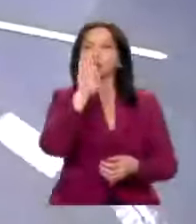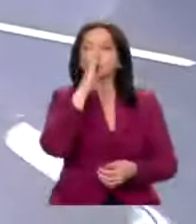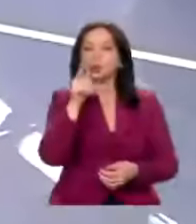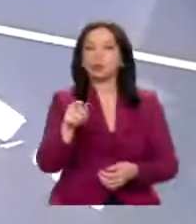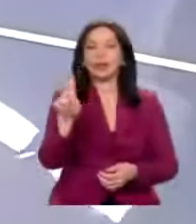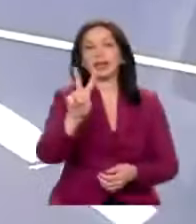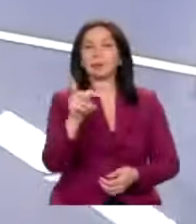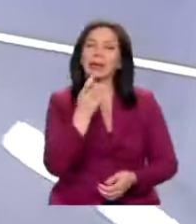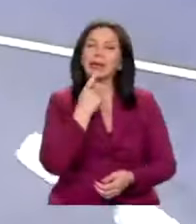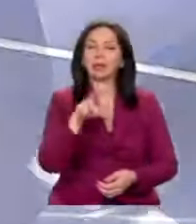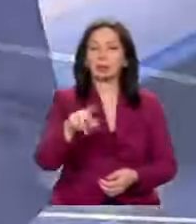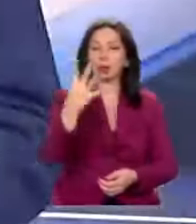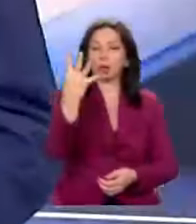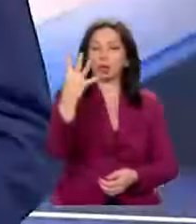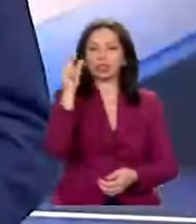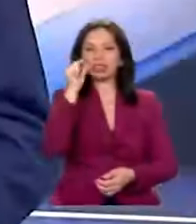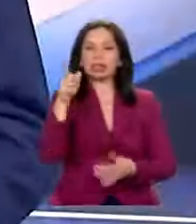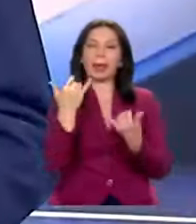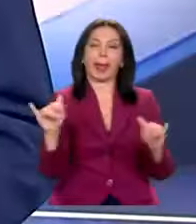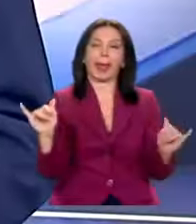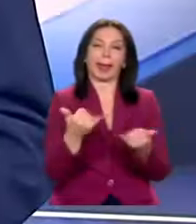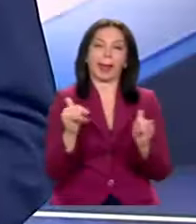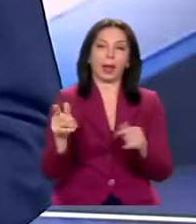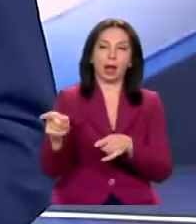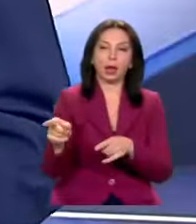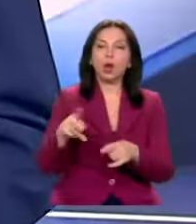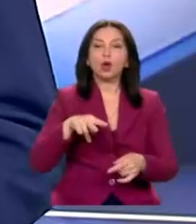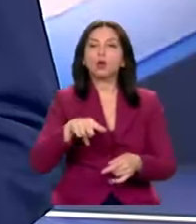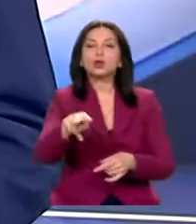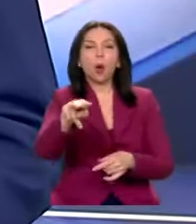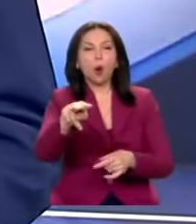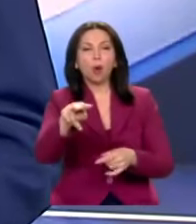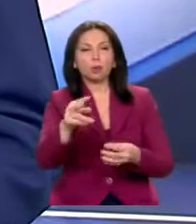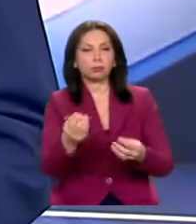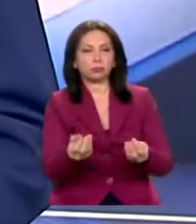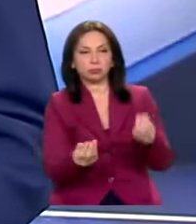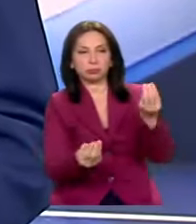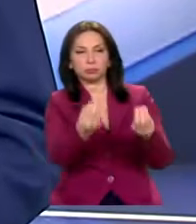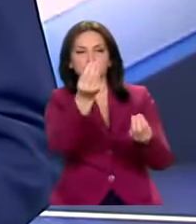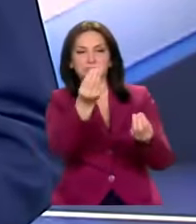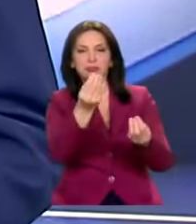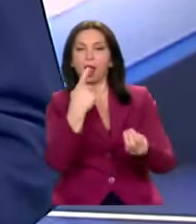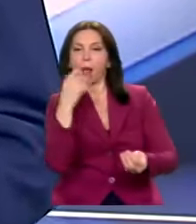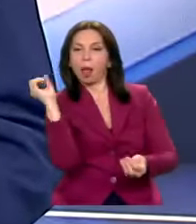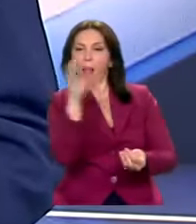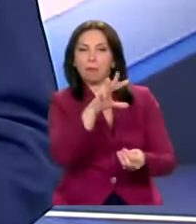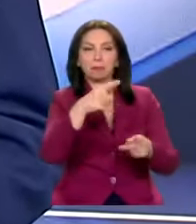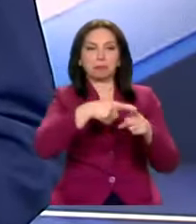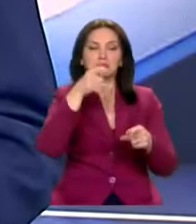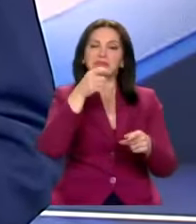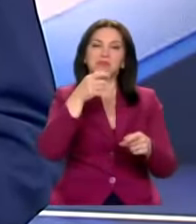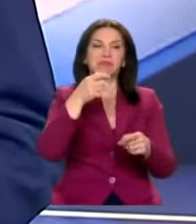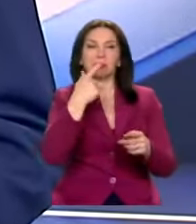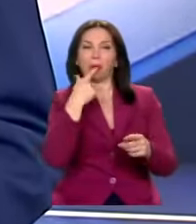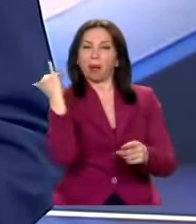Kocaeli'de 20'li yaşlarında 4 kişi sözde eğleniyordu. Yoldan gelip geçenlere sataşıp saldırdılar. Hatta bir gencin burnunu kırdılar.